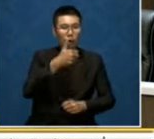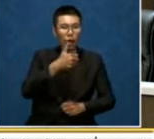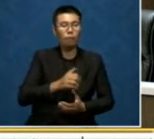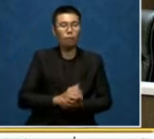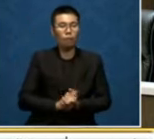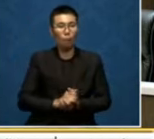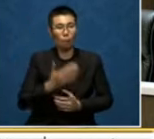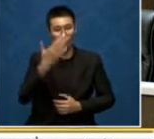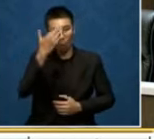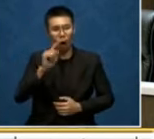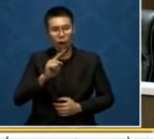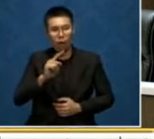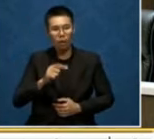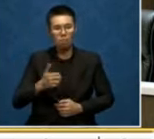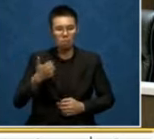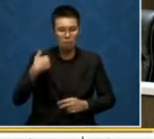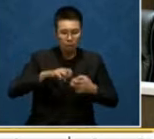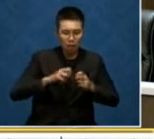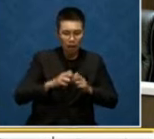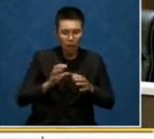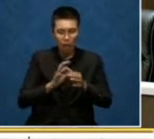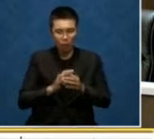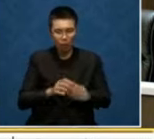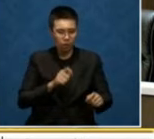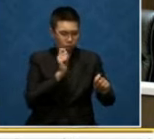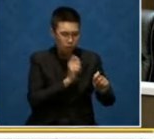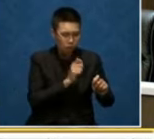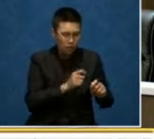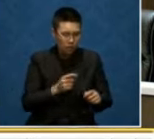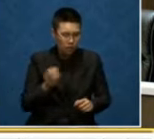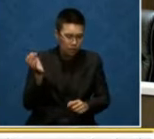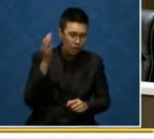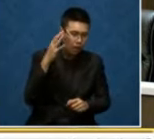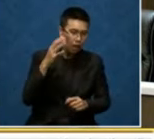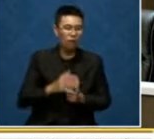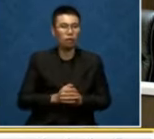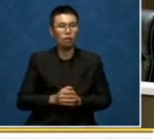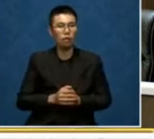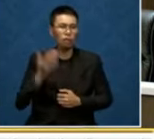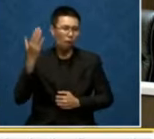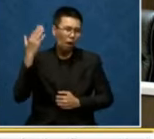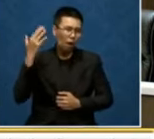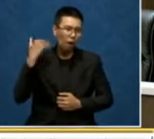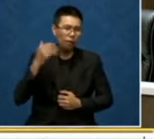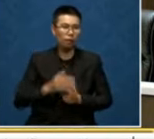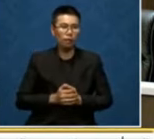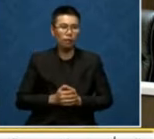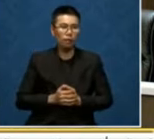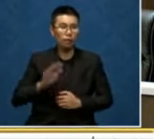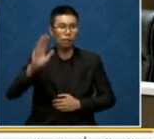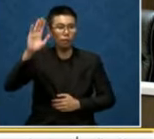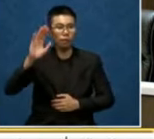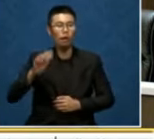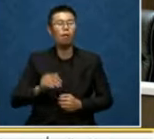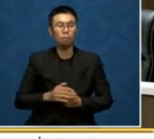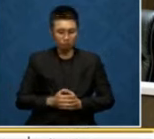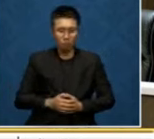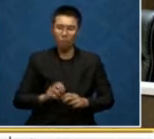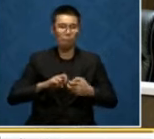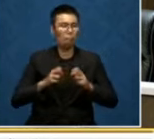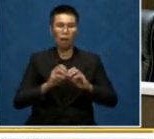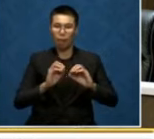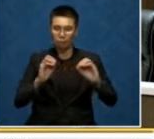มีมลพิษทางเสียงแต่ถ้ามานานครับในการทำประชาคมทุกครั้งที่ผ่านมาก็จะได้รับความราบรื่นเรียบร้อยครับ